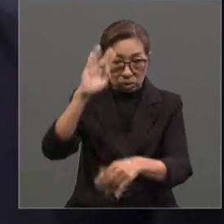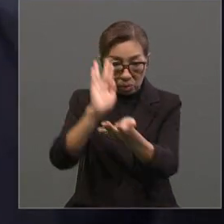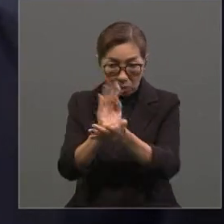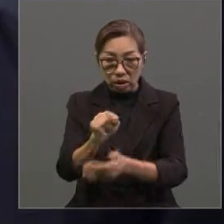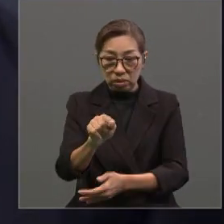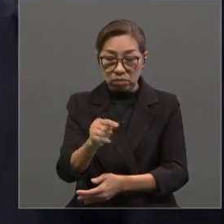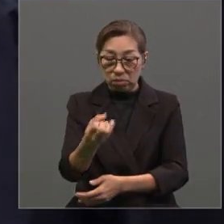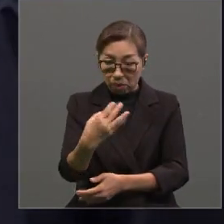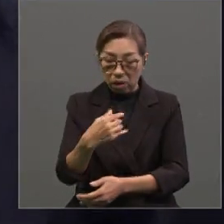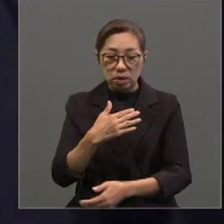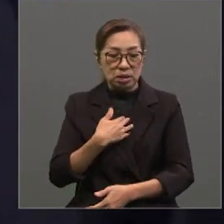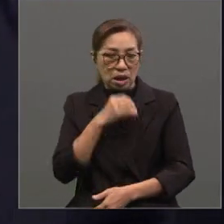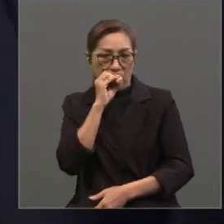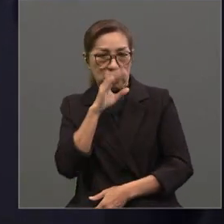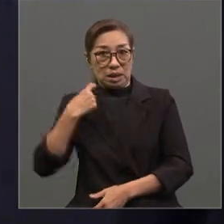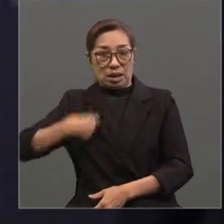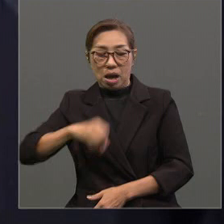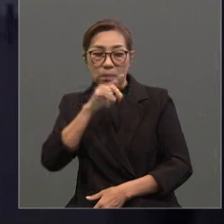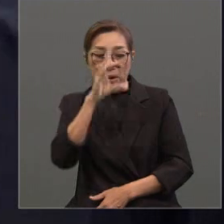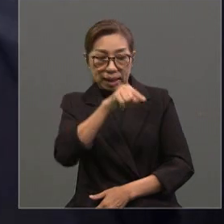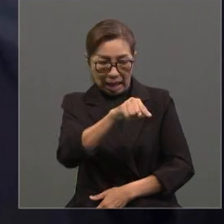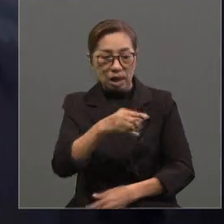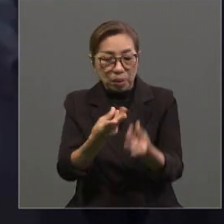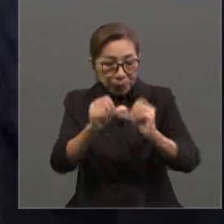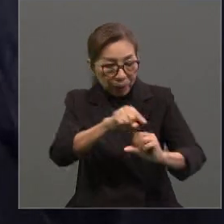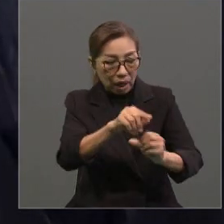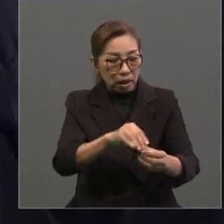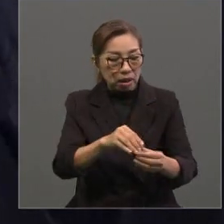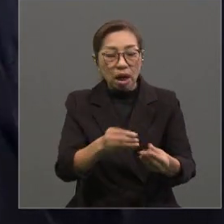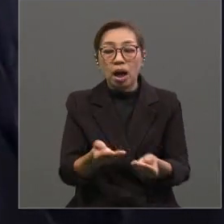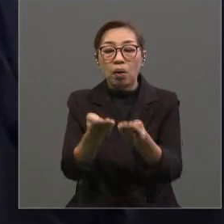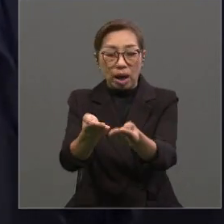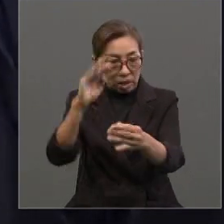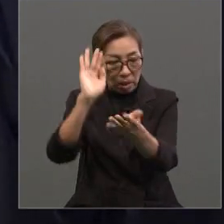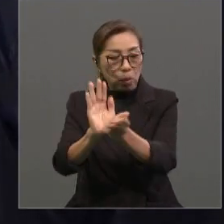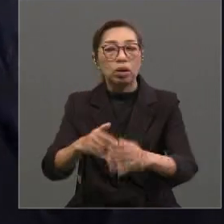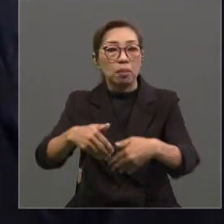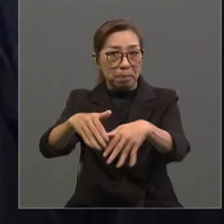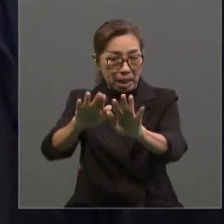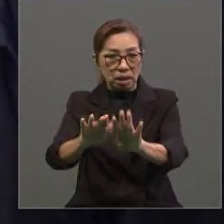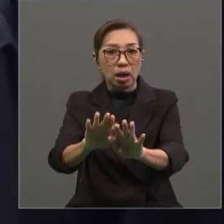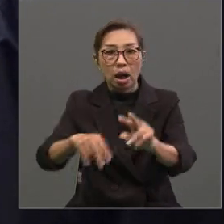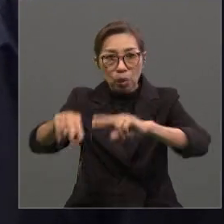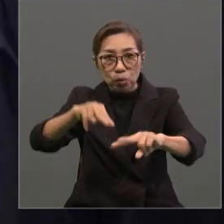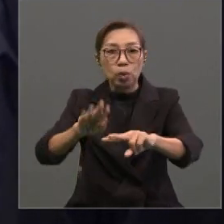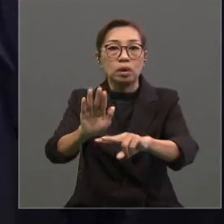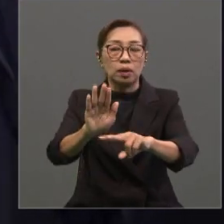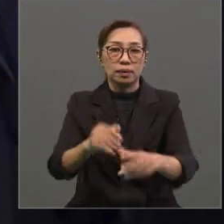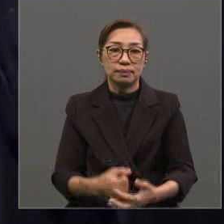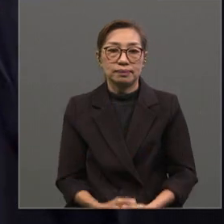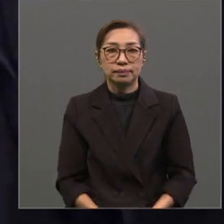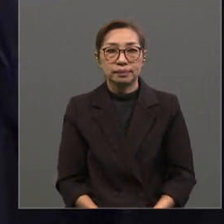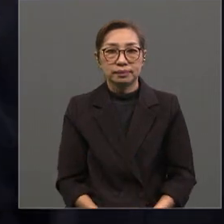สั่งซื้อเนี่ยไปมอบให้กับตำรวจคือพนักงานสอบสวนที่สน.บางเขนแล้วเพื่อเก็บรักษาไว้นะครับต่อการตรวจสอบของเจ้าหน้าที่